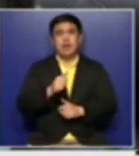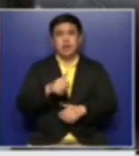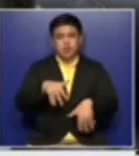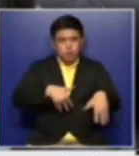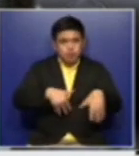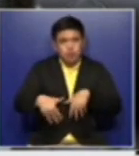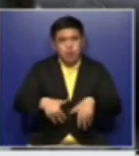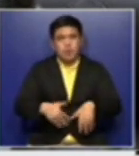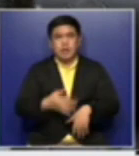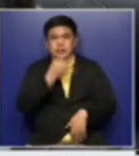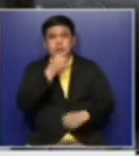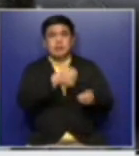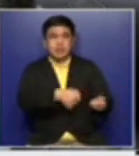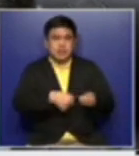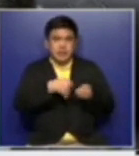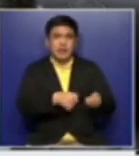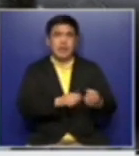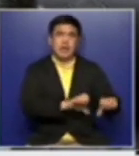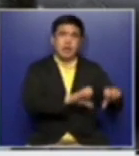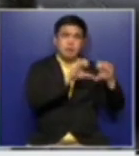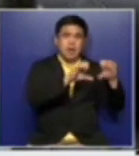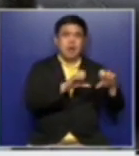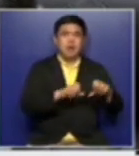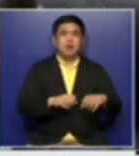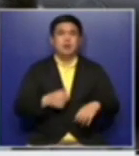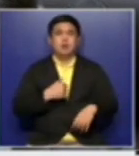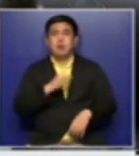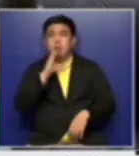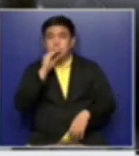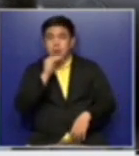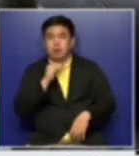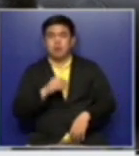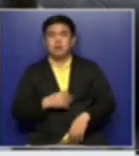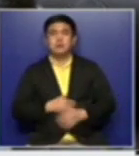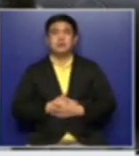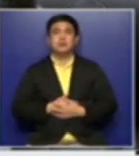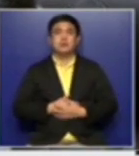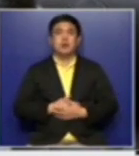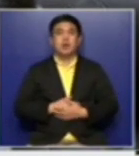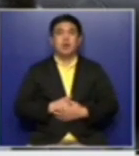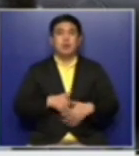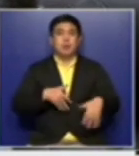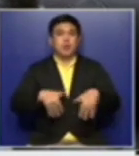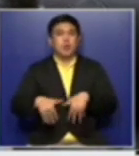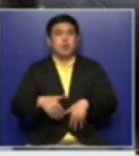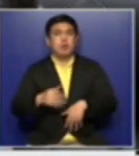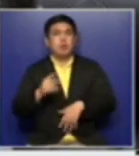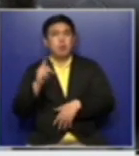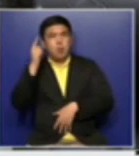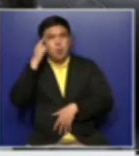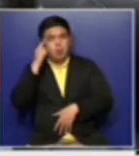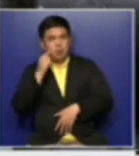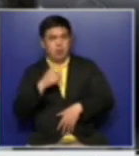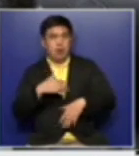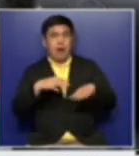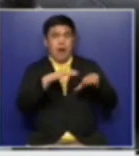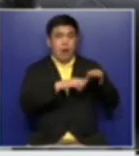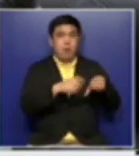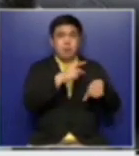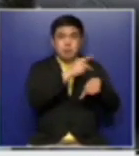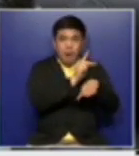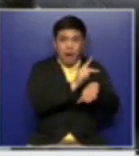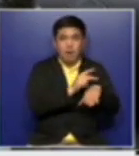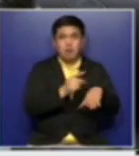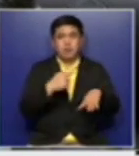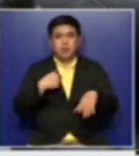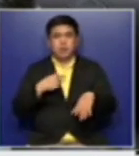ประชาชนเกษตรกรกับรัฐบาลคำพูดที่บอกว่าประชาชนรุกป่ารุกที่หลวงและหลวงรุกที่ชาวบ้